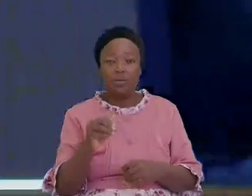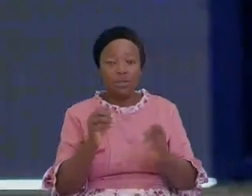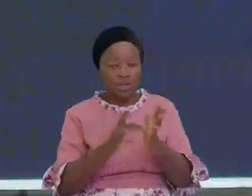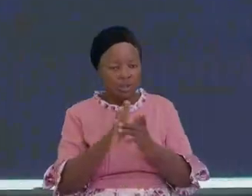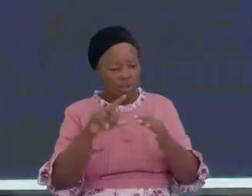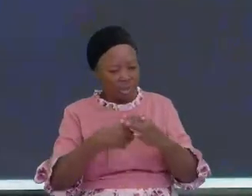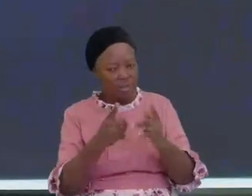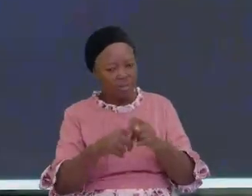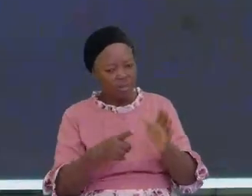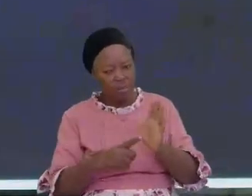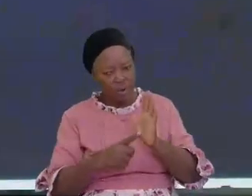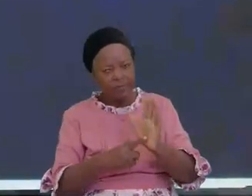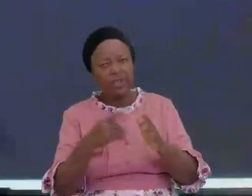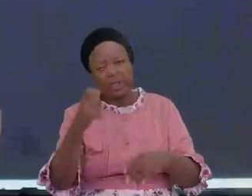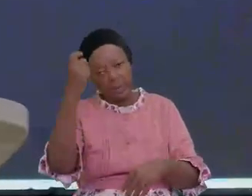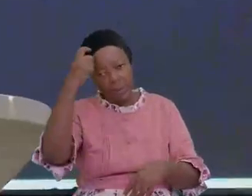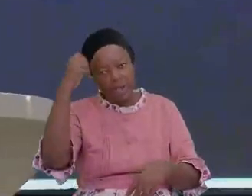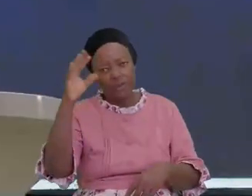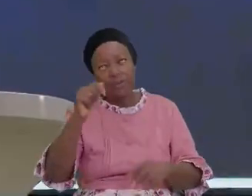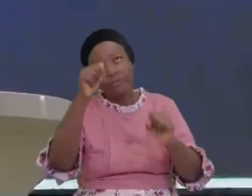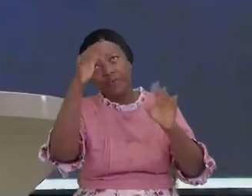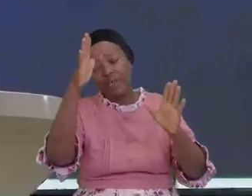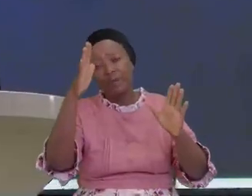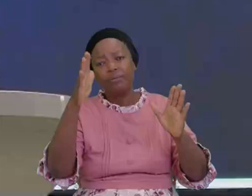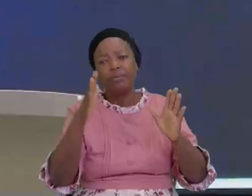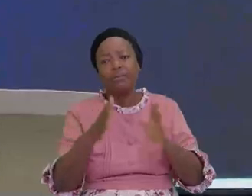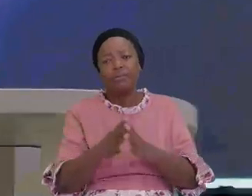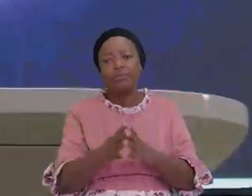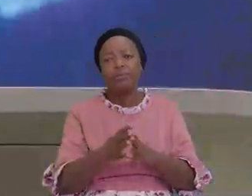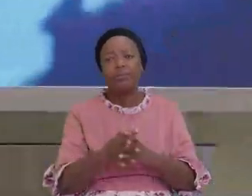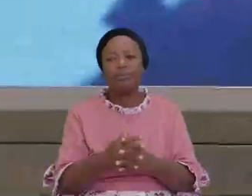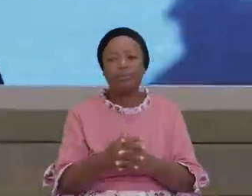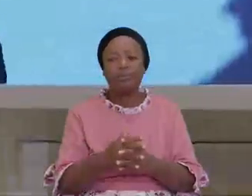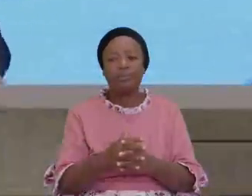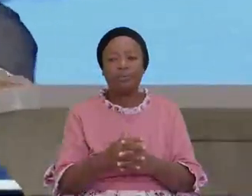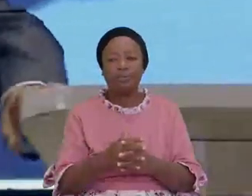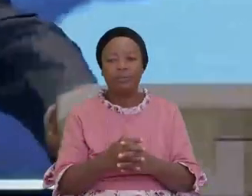Et Jésus a commencé à révéler la pensée du Père.